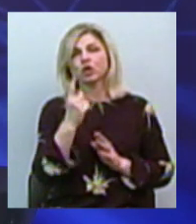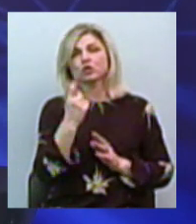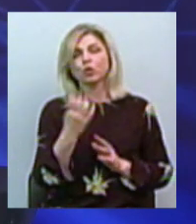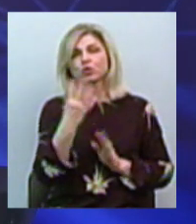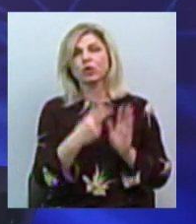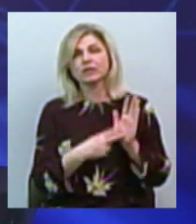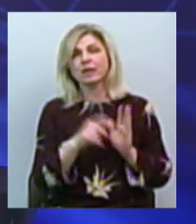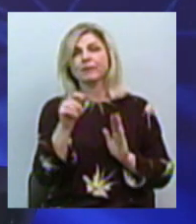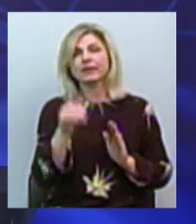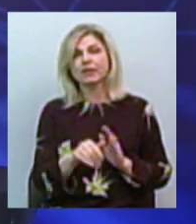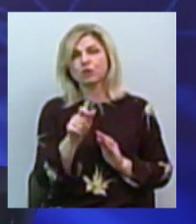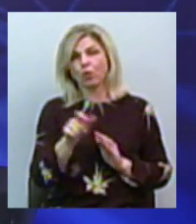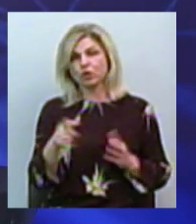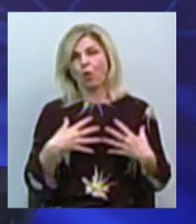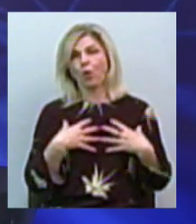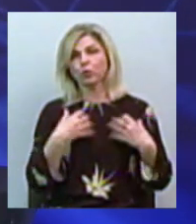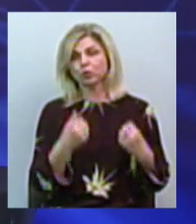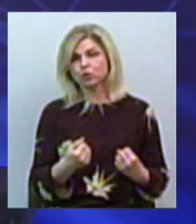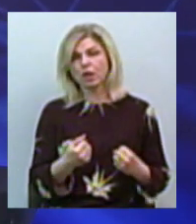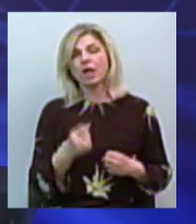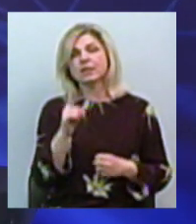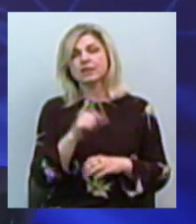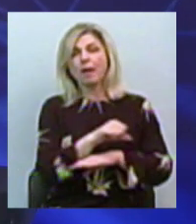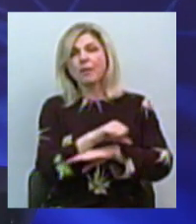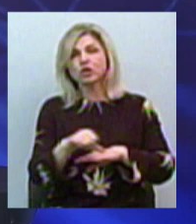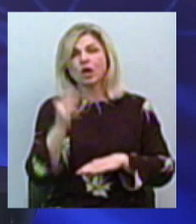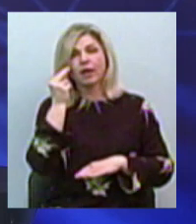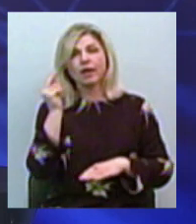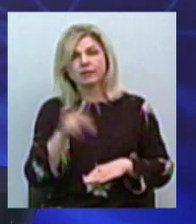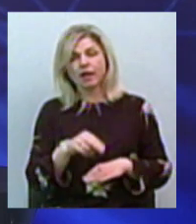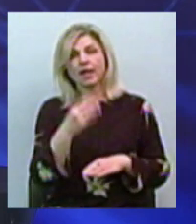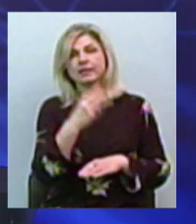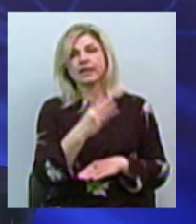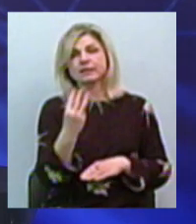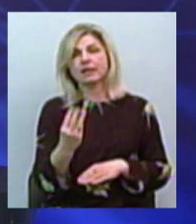64 147 тисяч осіб одужали. За межами Китаю зафіксовано